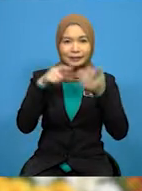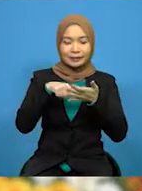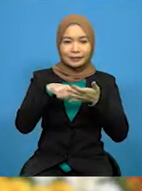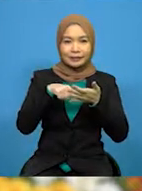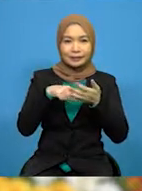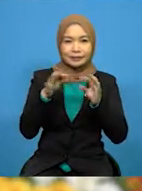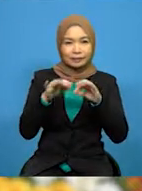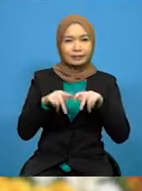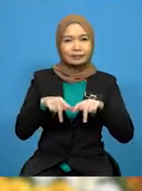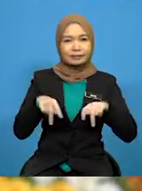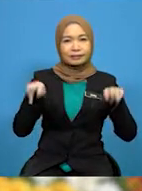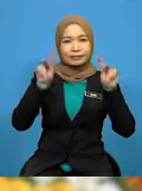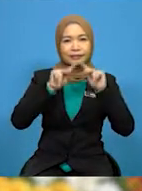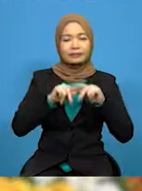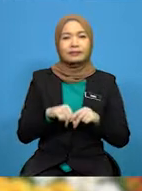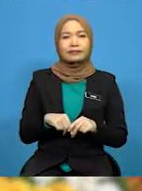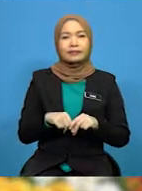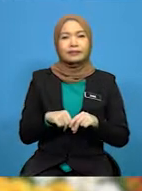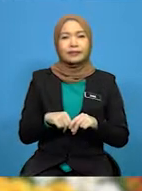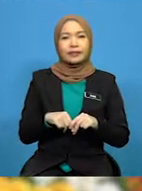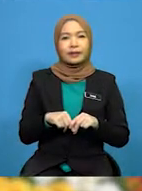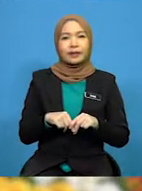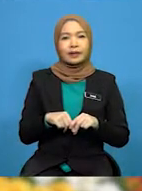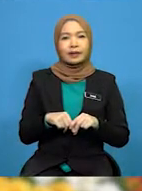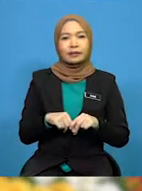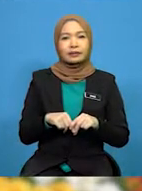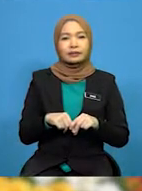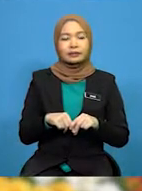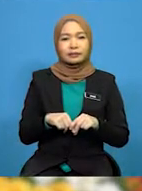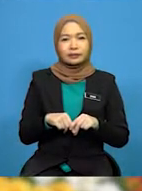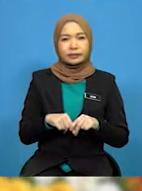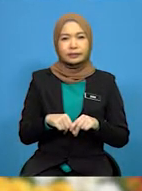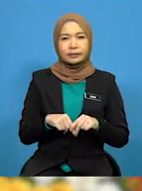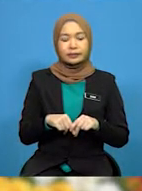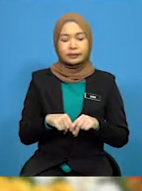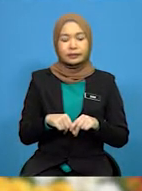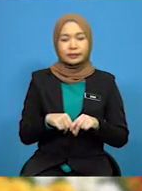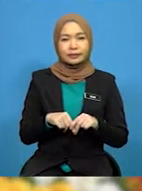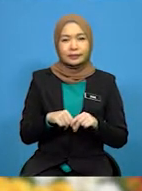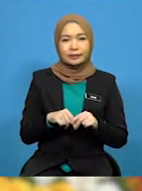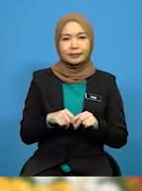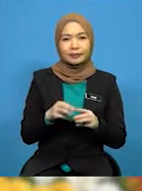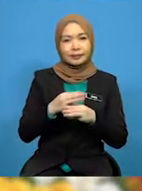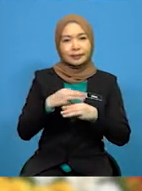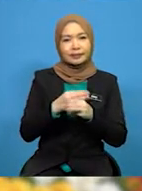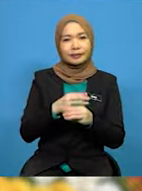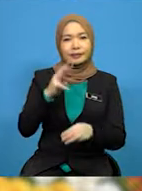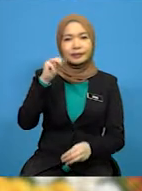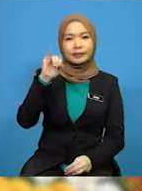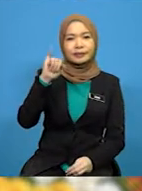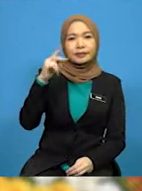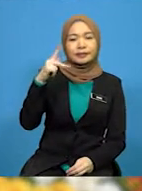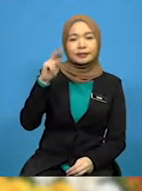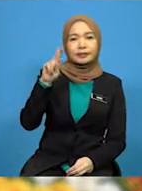telah dibincangkan iaitu aliran pusingan pendapatan ekonomi empat sektor dan isu makroekonomi. Serta